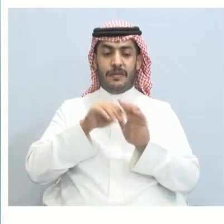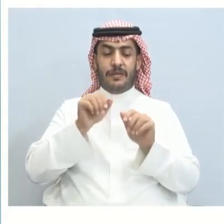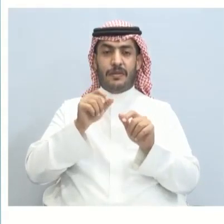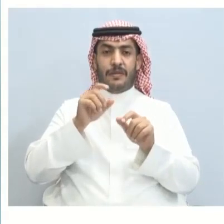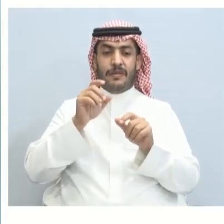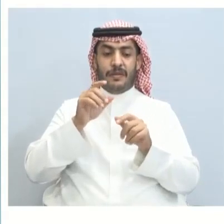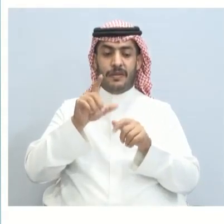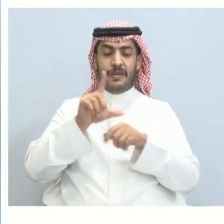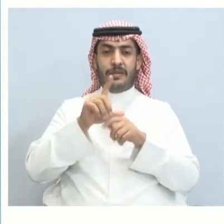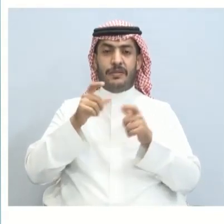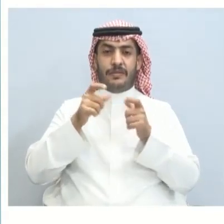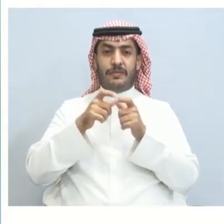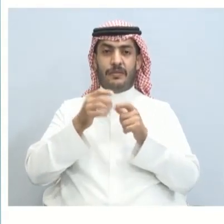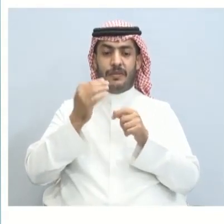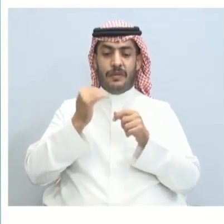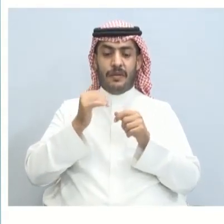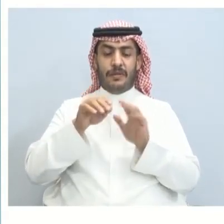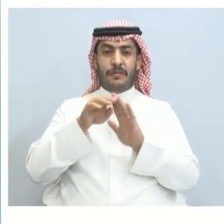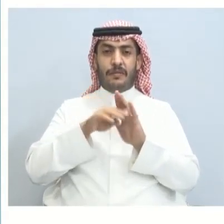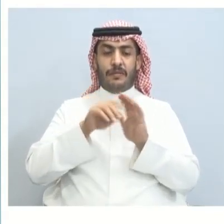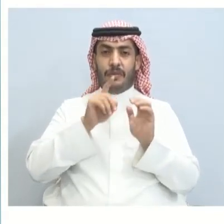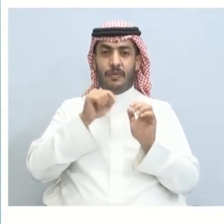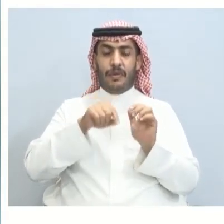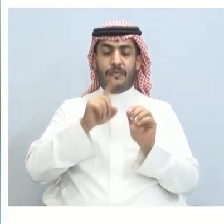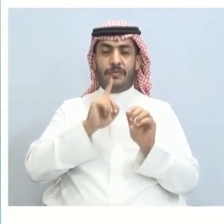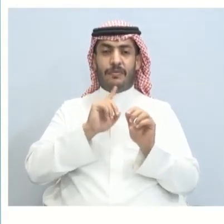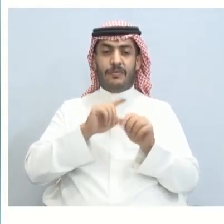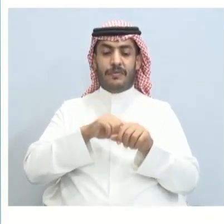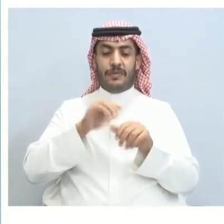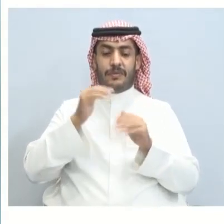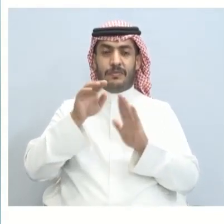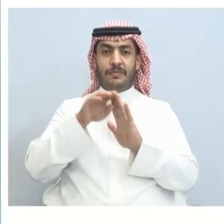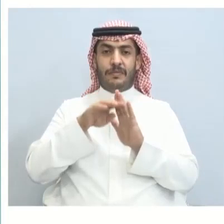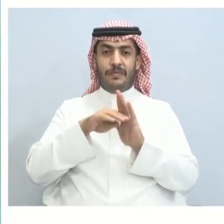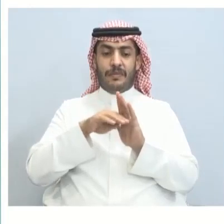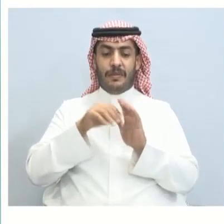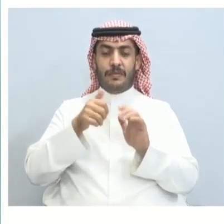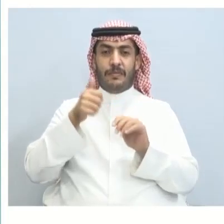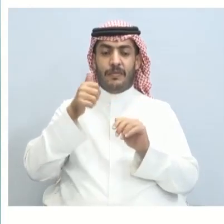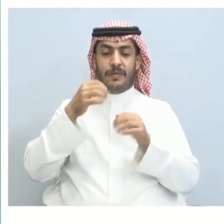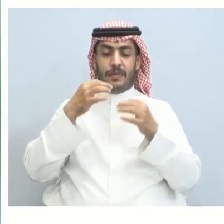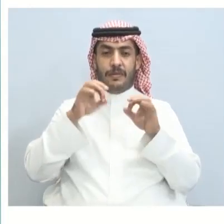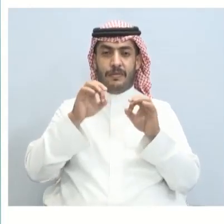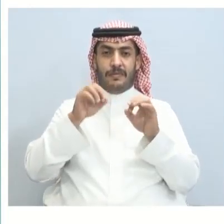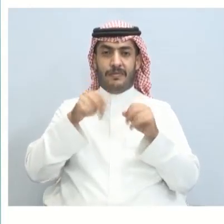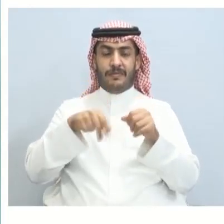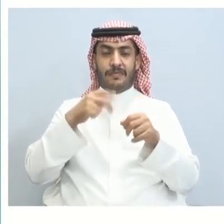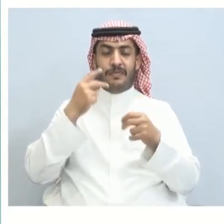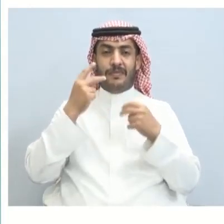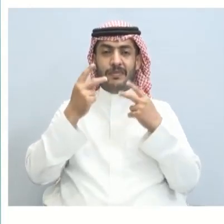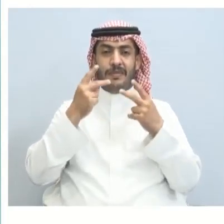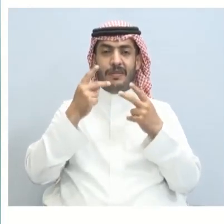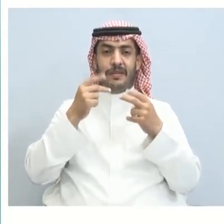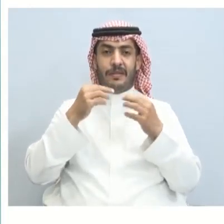رئيس الاجتماع بما في ذلك اذا كان تحديد لليوم والتاريخ والساعه اذا سيتم وضعه وهذا ما لاحظناه في